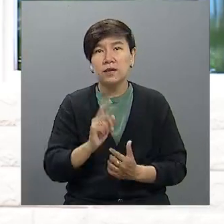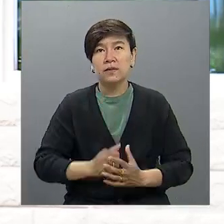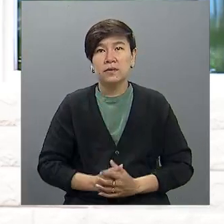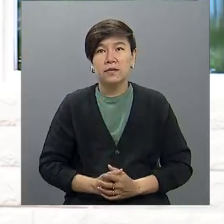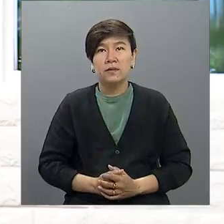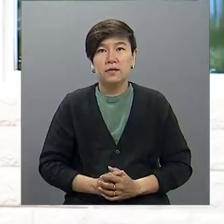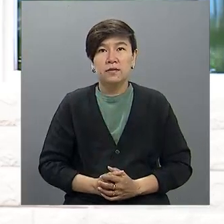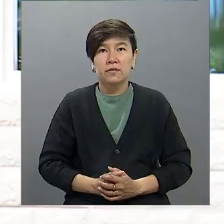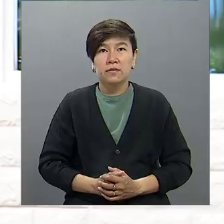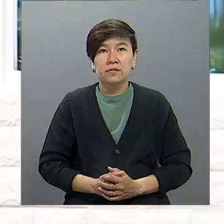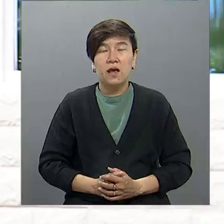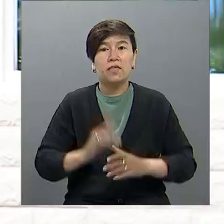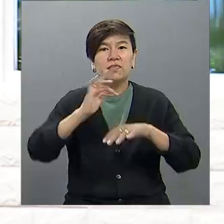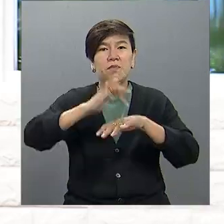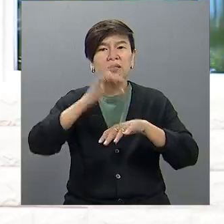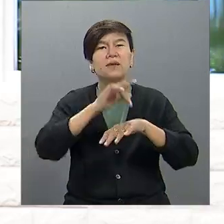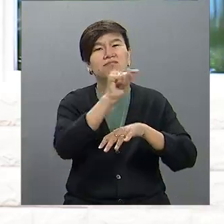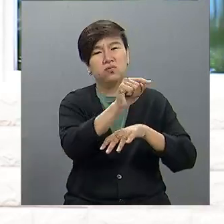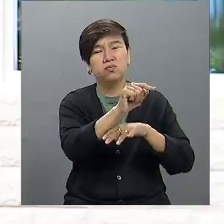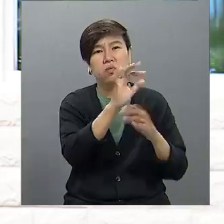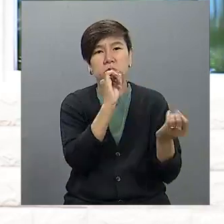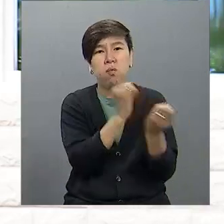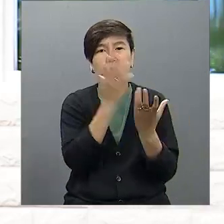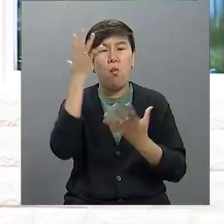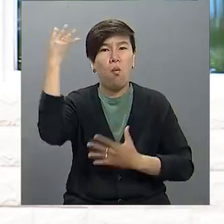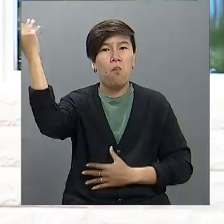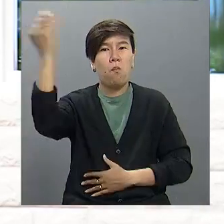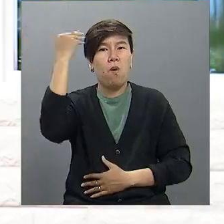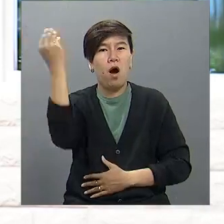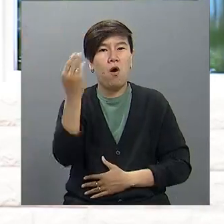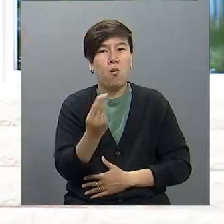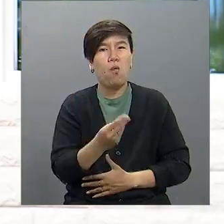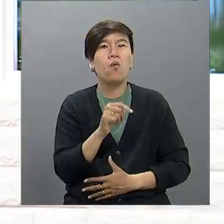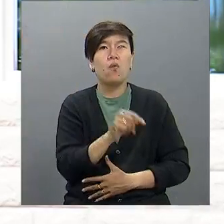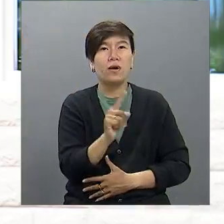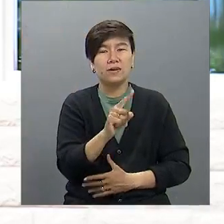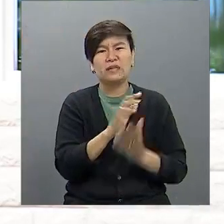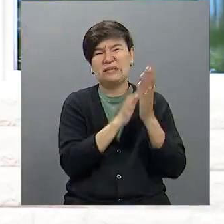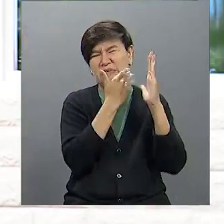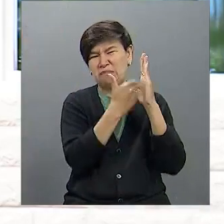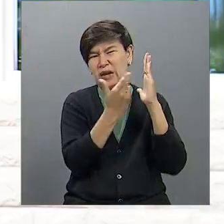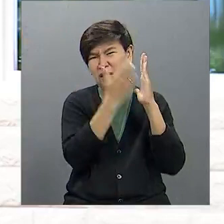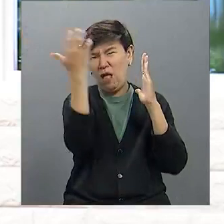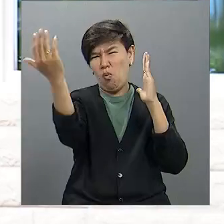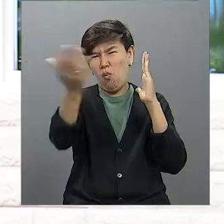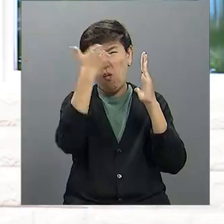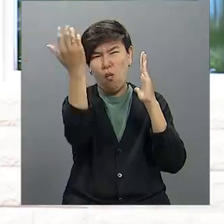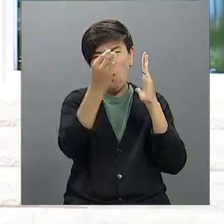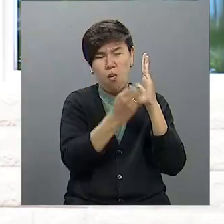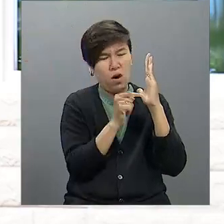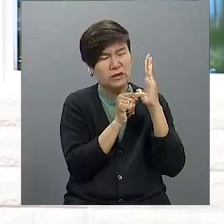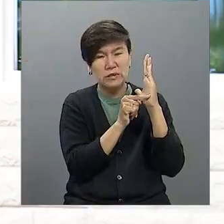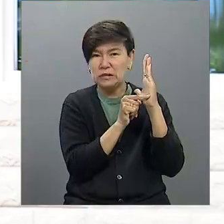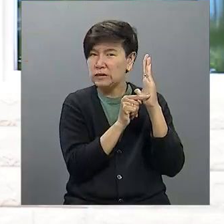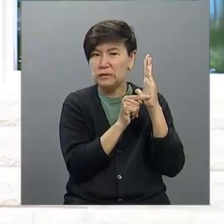ภัยธรรมชาตินะคะพายุฤดูร้อนถล่มในหลายพื้นที่โดยเฉพาะที่ภาคอีสานนี่โอ้โหต้องบอกว่าอ่วมจริงๆนะคะอย่าง